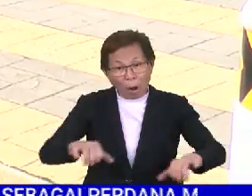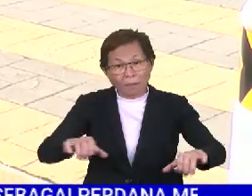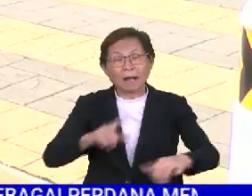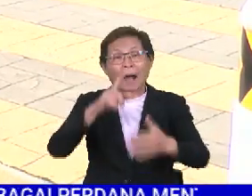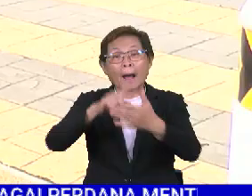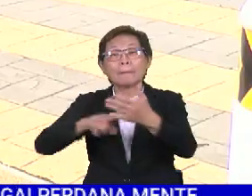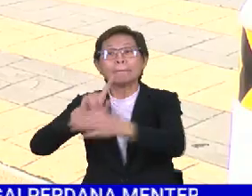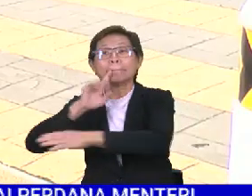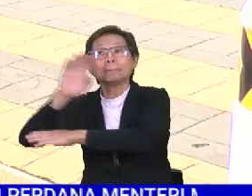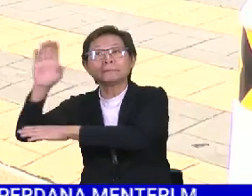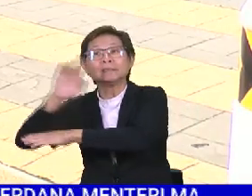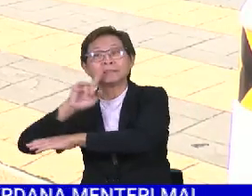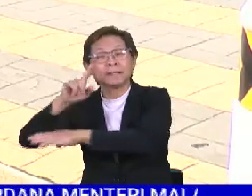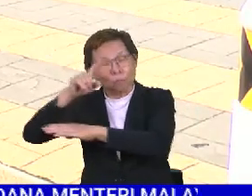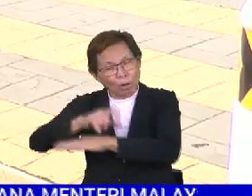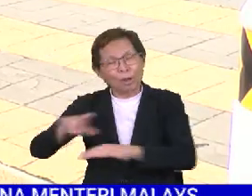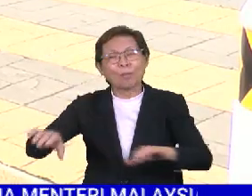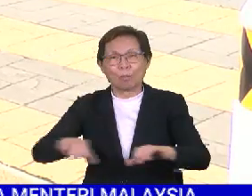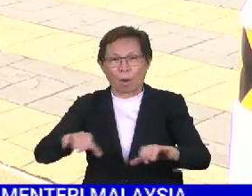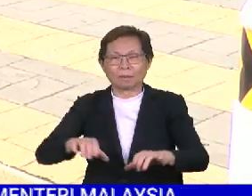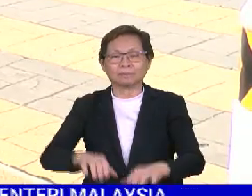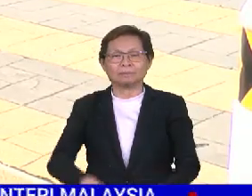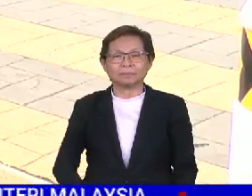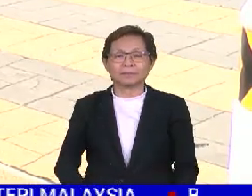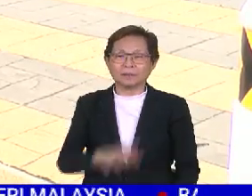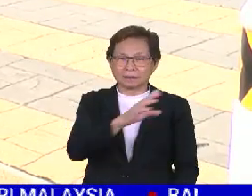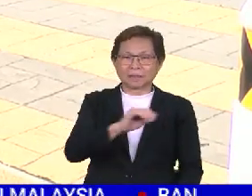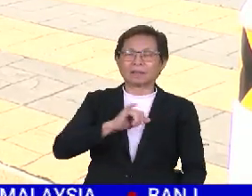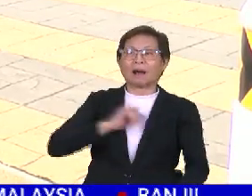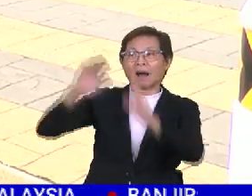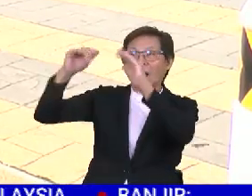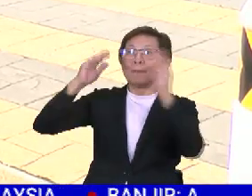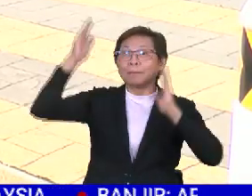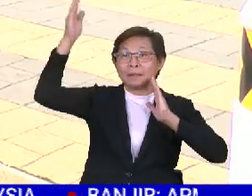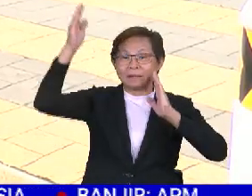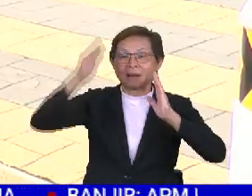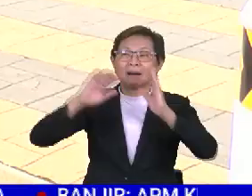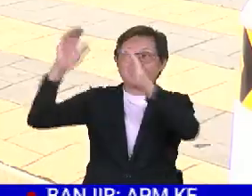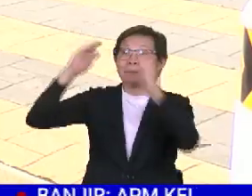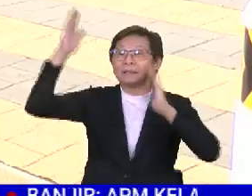yang telah dijanjikan, dan mengharapkan Malaysia jadi lebih baik.